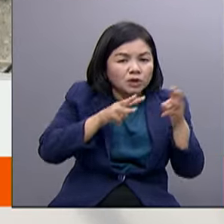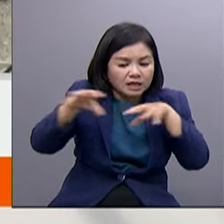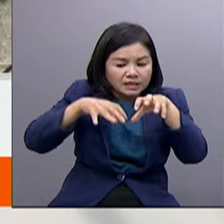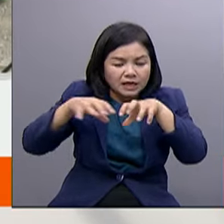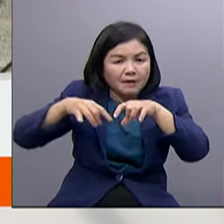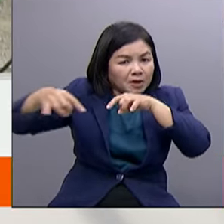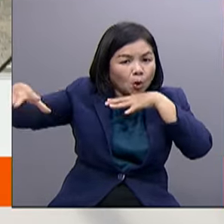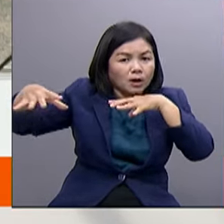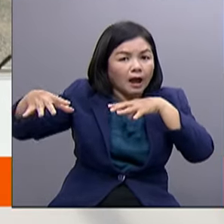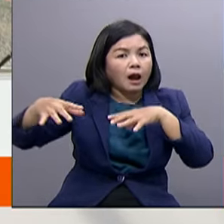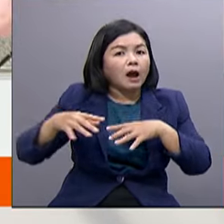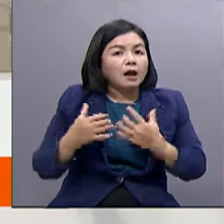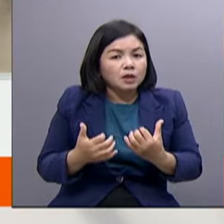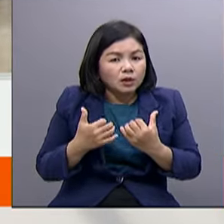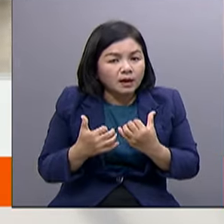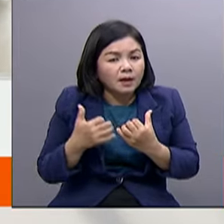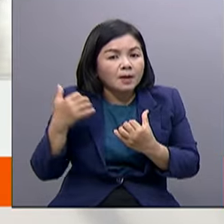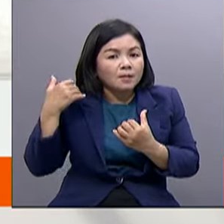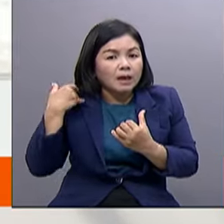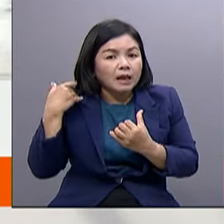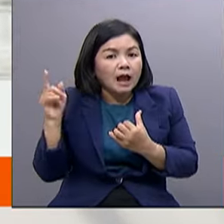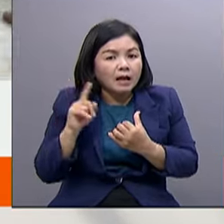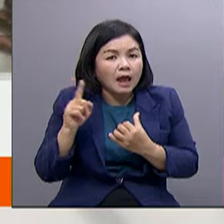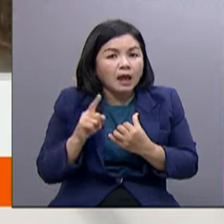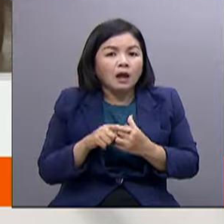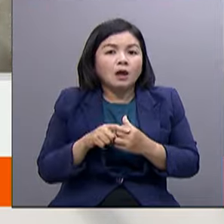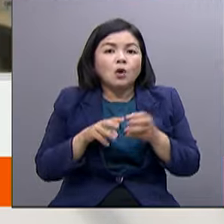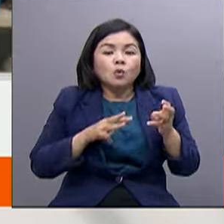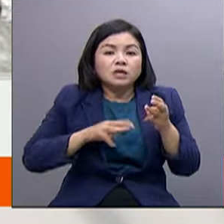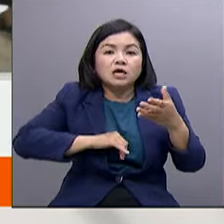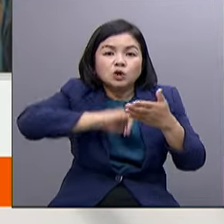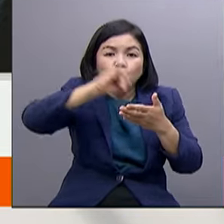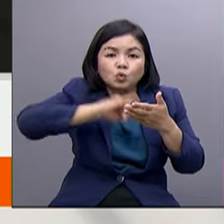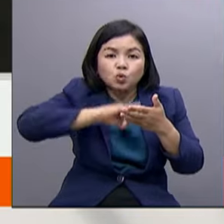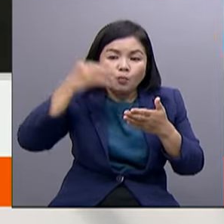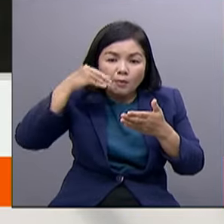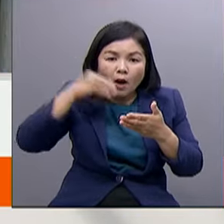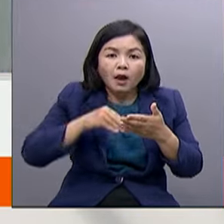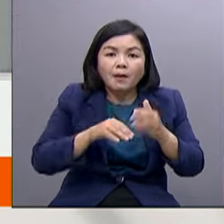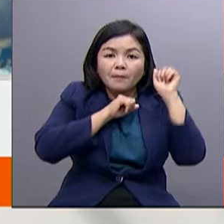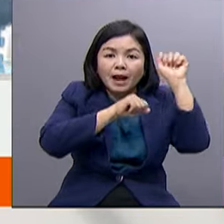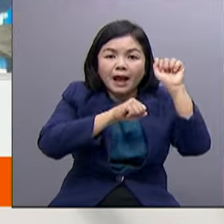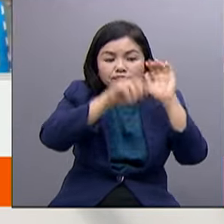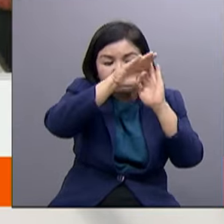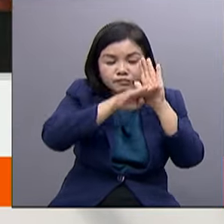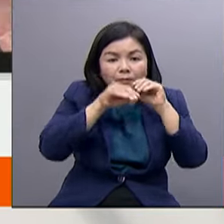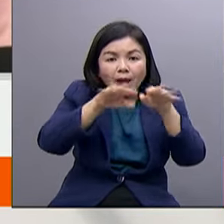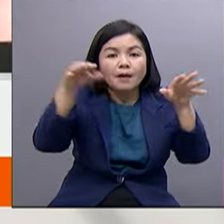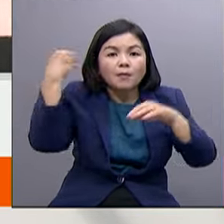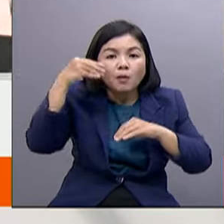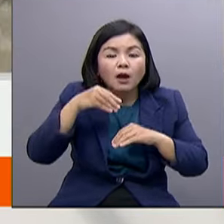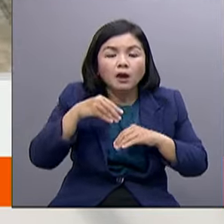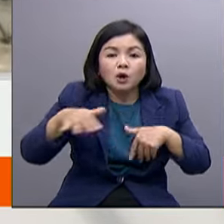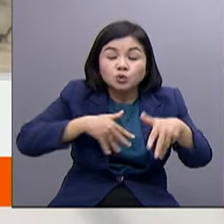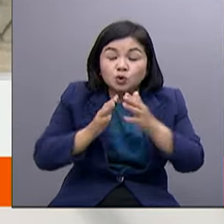ษียณเนี่ยนะครับแล้วก็จะมีความถี่ในการจะออกมากขึ้นอย่างที่ผมพูดแล้วครับมันจะเป็นการไปกระตุ้น